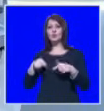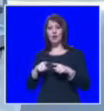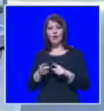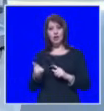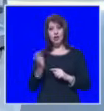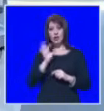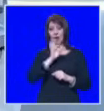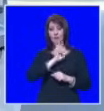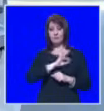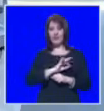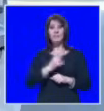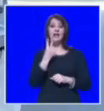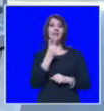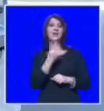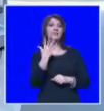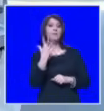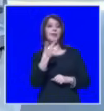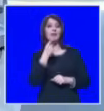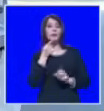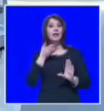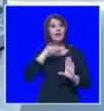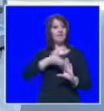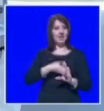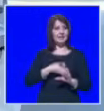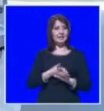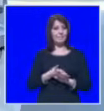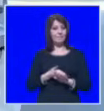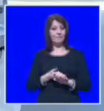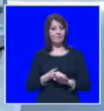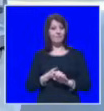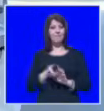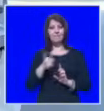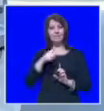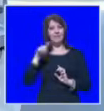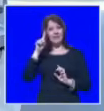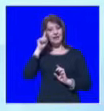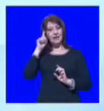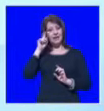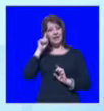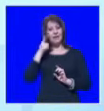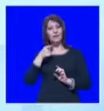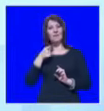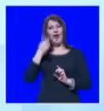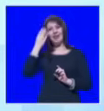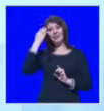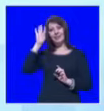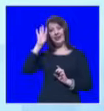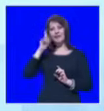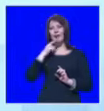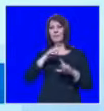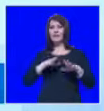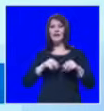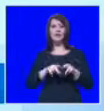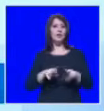успеем ли 2025 година да влезем там? Както знаете, това е индикативната дата, която беше приета както